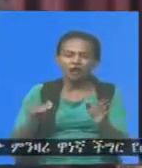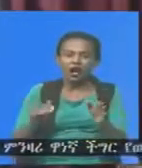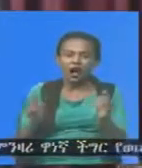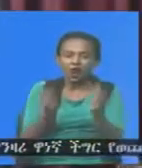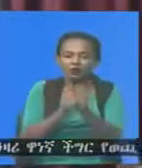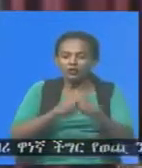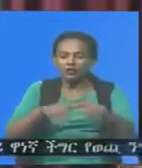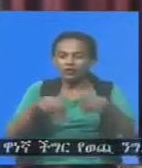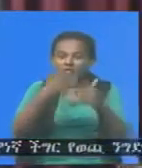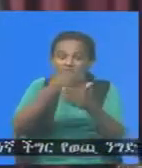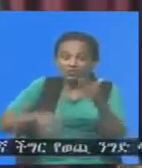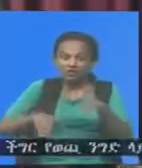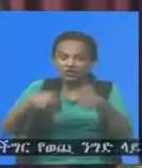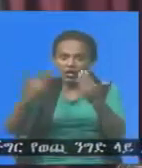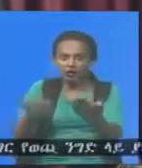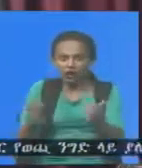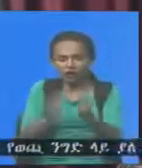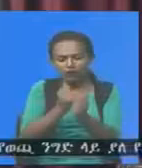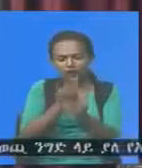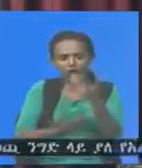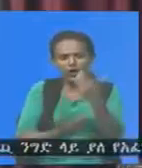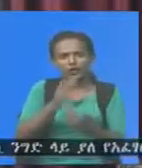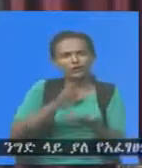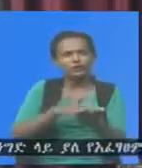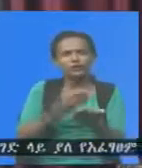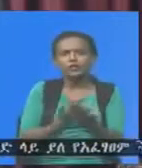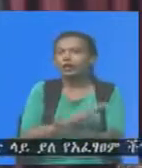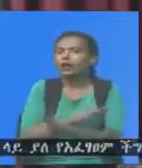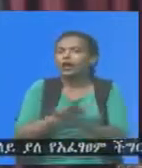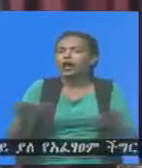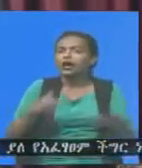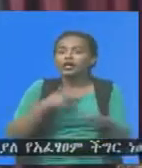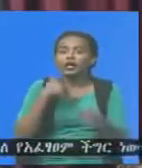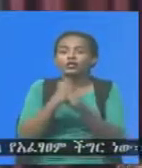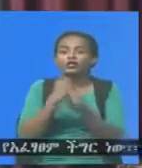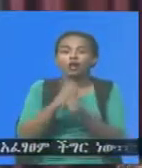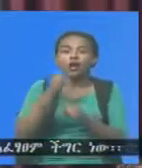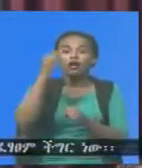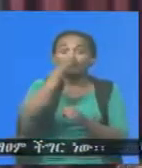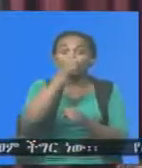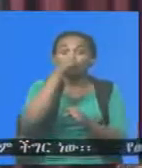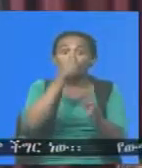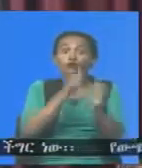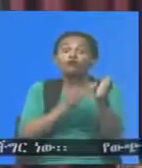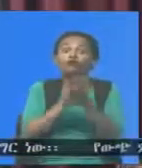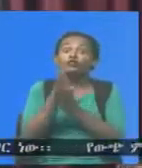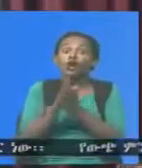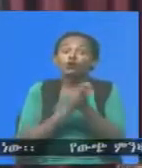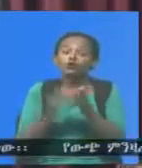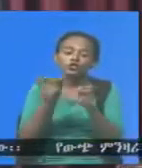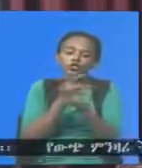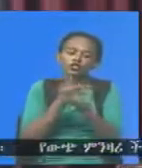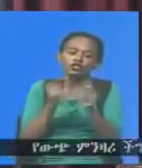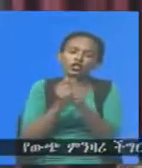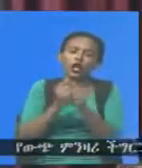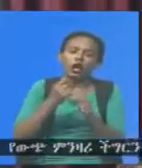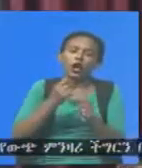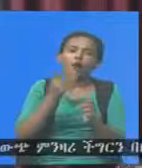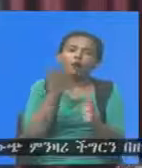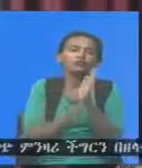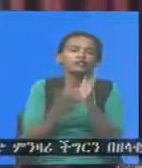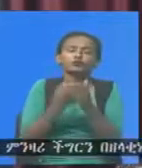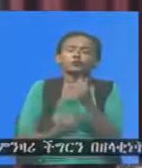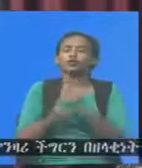አብረና በስለዋል ካልሆነ ህዝብ ይወስናል ምን ችግር አለ የኔ ስራ የኢትዮጵያ ህዝብ ፍላጎት ከድርጅት ጋር ማስፈጸም ብቻ ነው